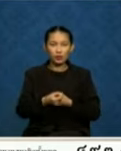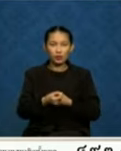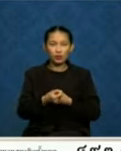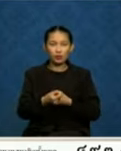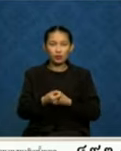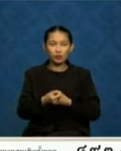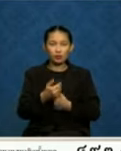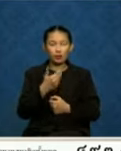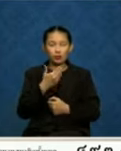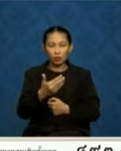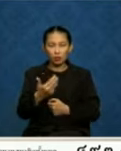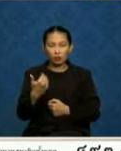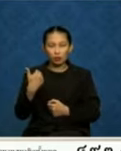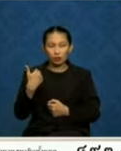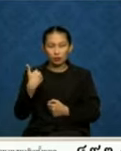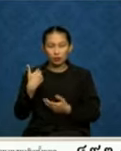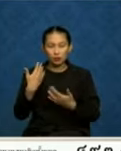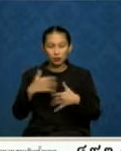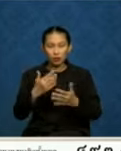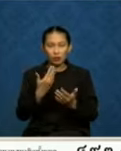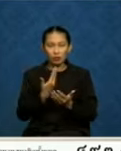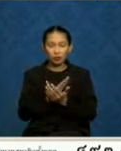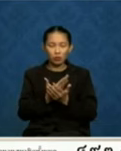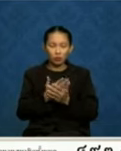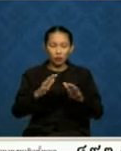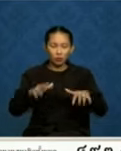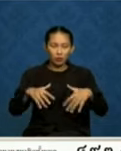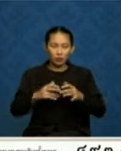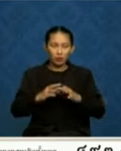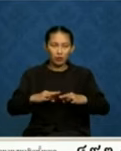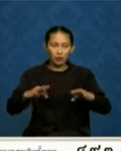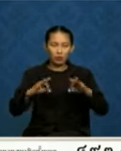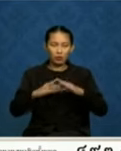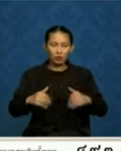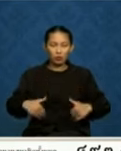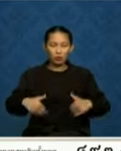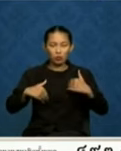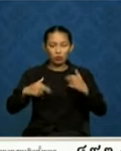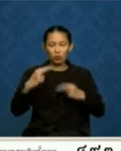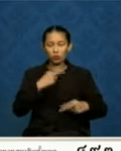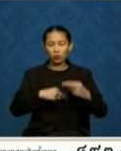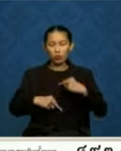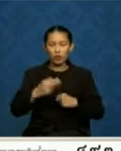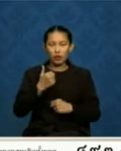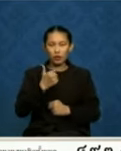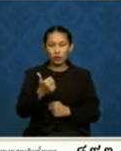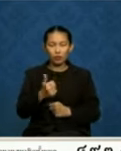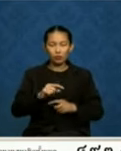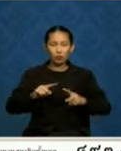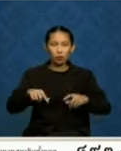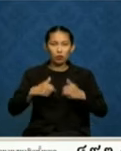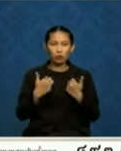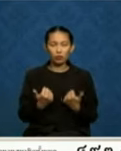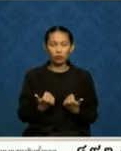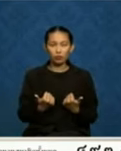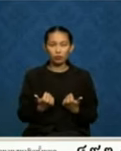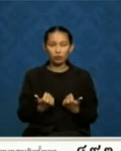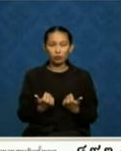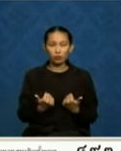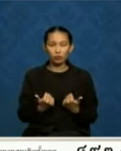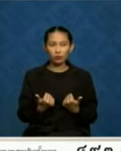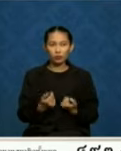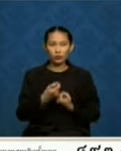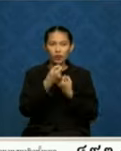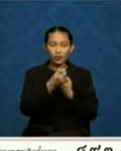อย่างต่อเนื่องและเป็นรายได้หลักในการดำรงชีวิตตลอดมาแต่ในปัจจุบันเกษตรกร